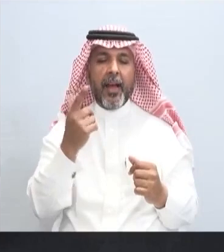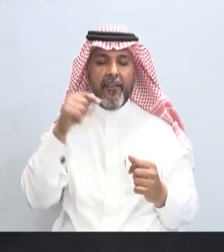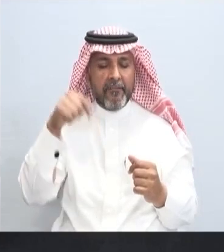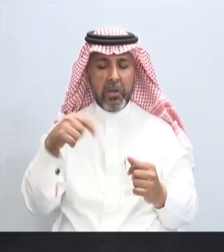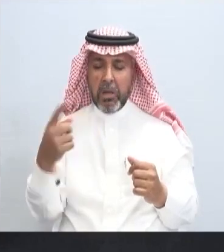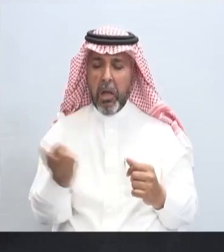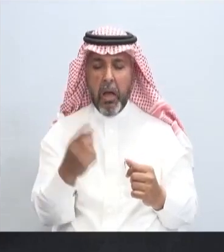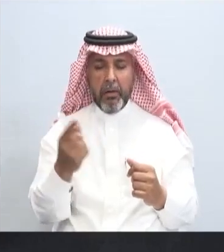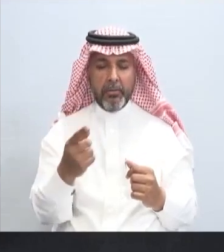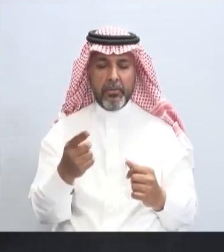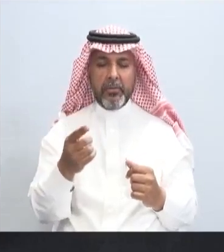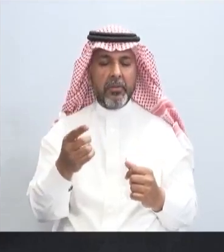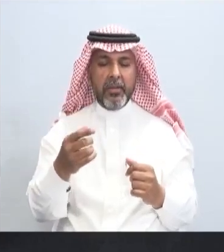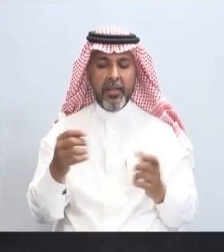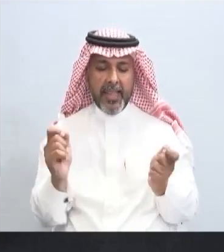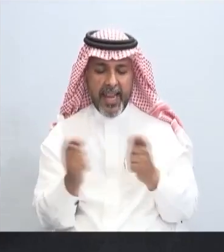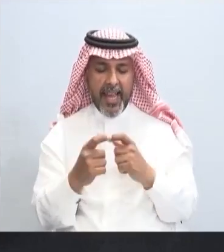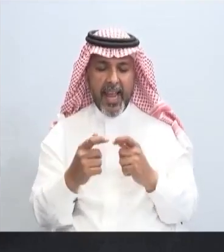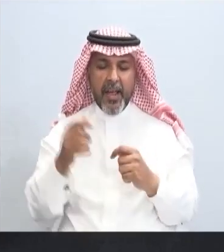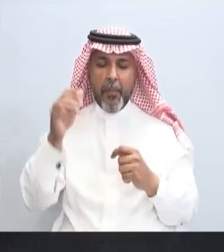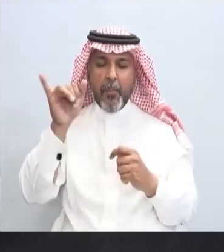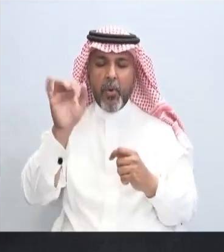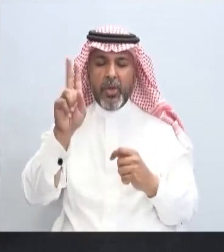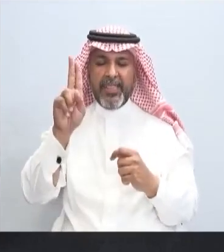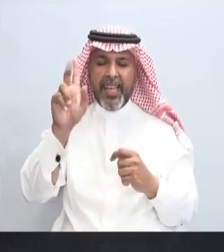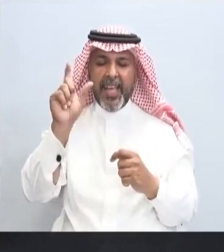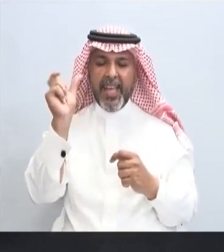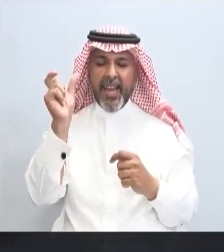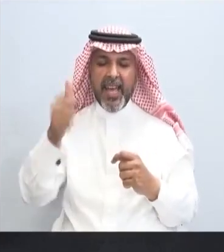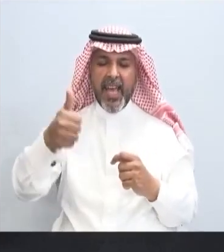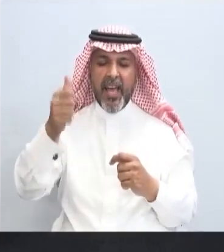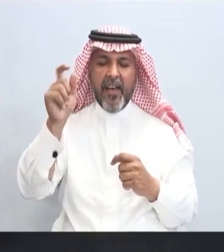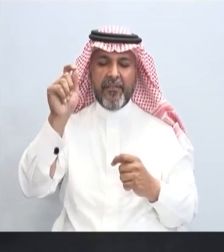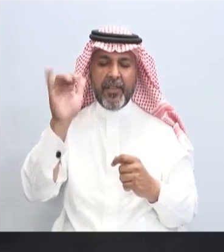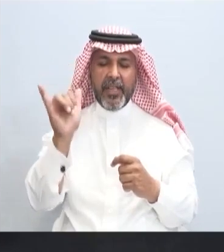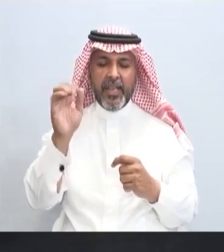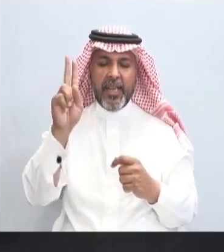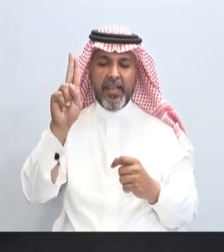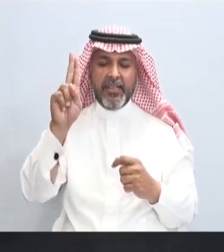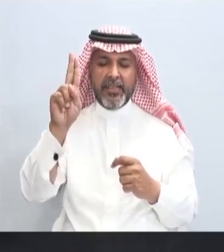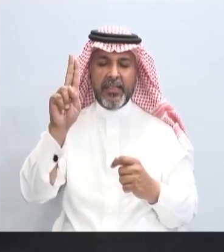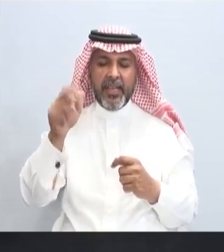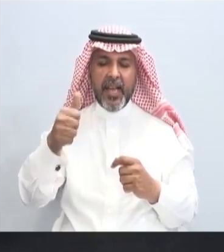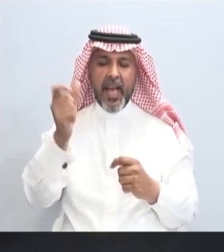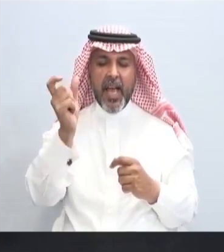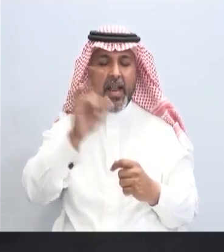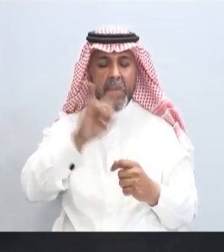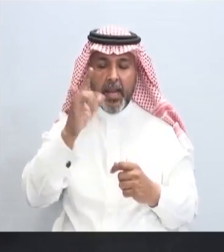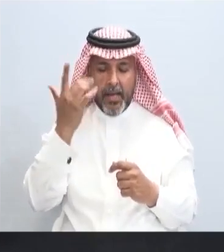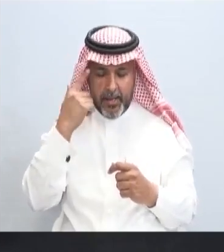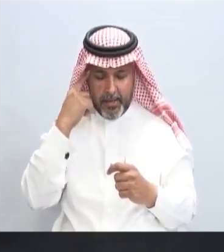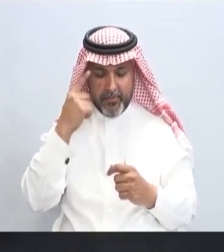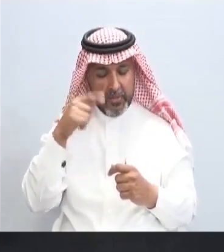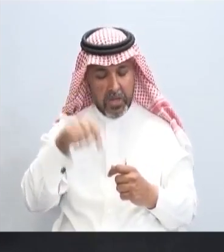عنده الاثنتين ممكن يصير عنده سياره فقط ممكن يكون عنده شاحنه فقط يمكن يصير يعني على رجلينه يتمشى